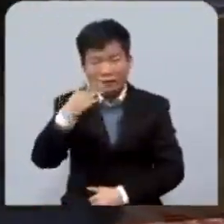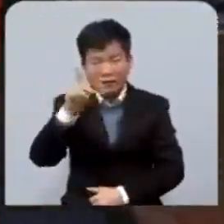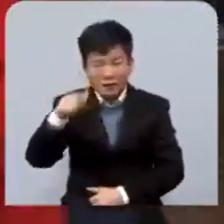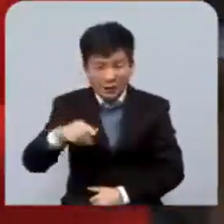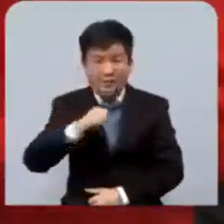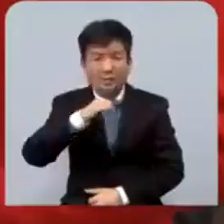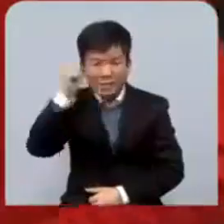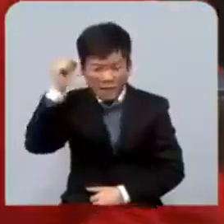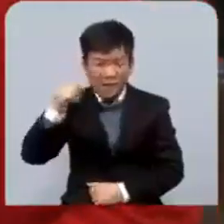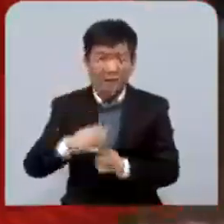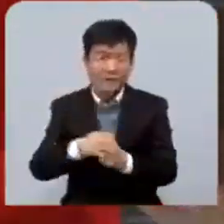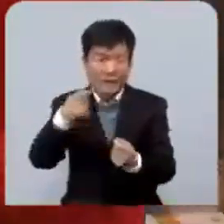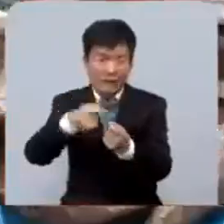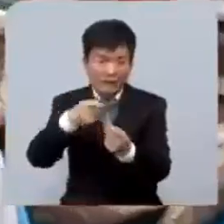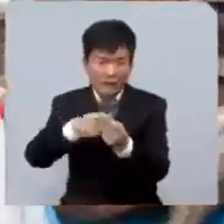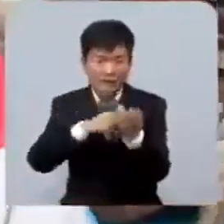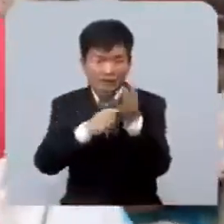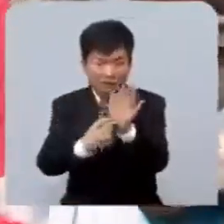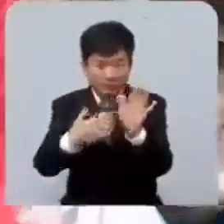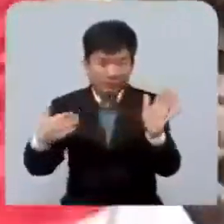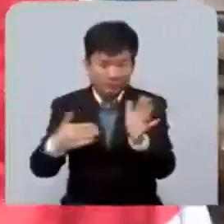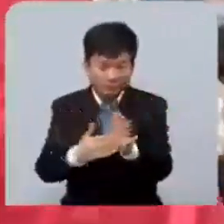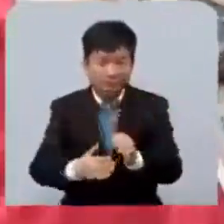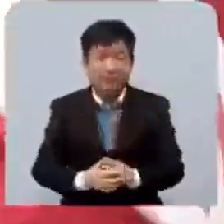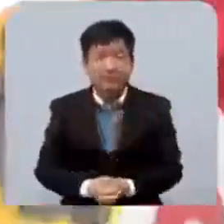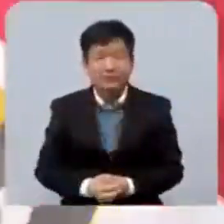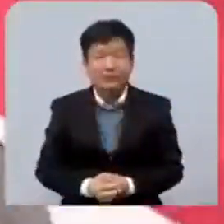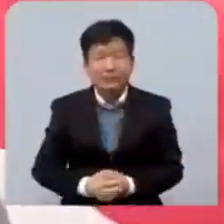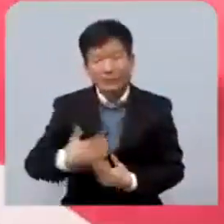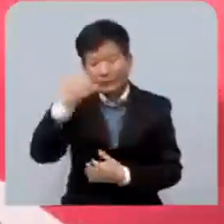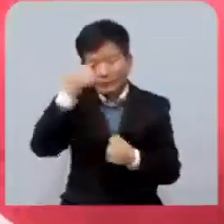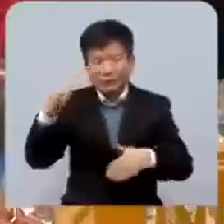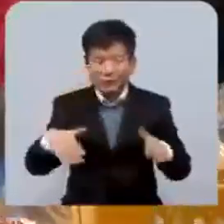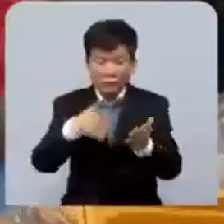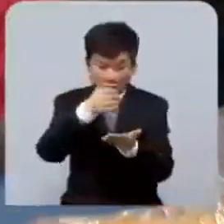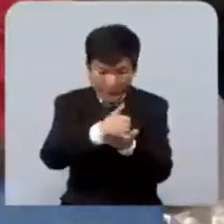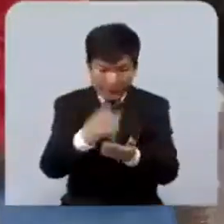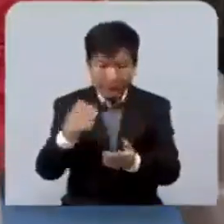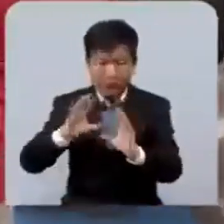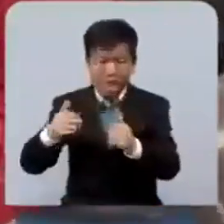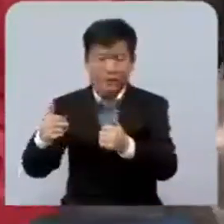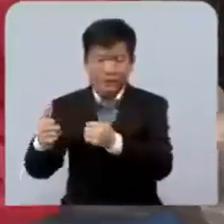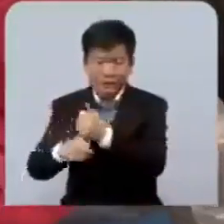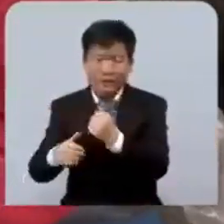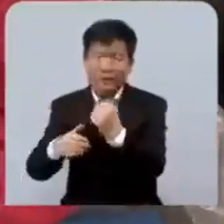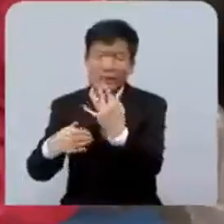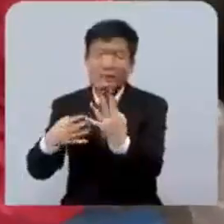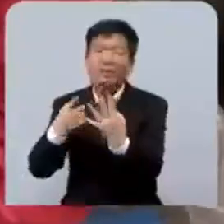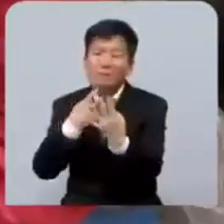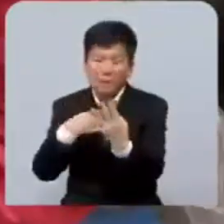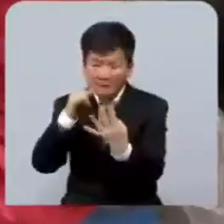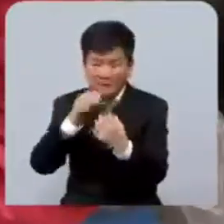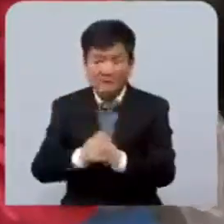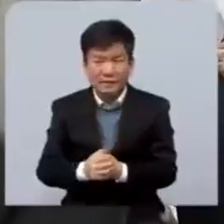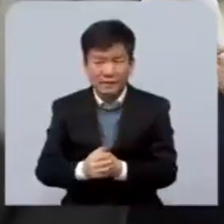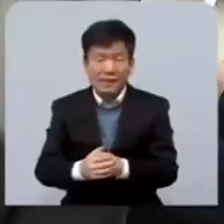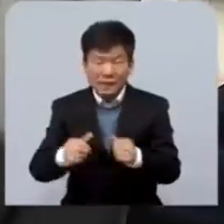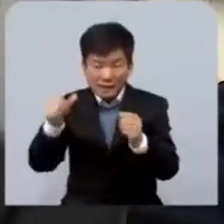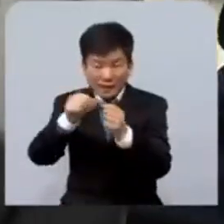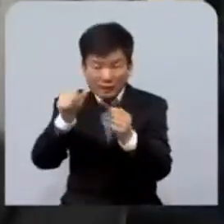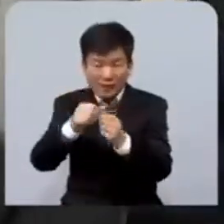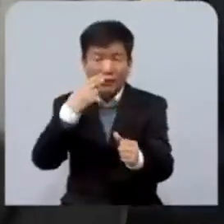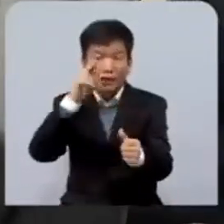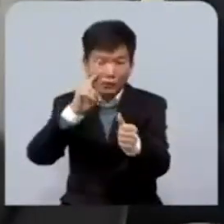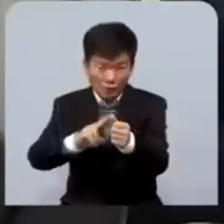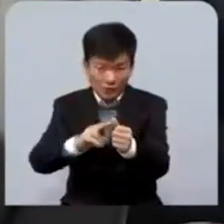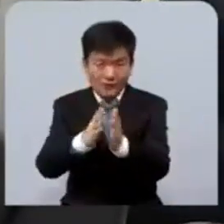국회의원이 1위를 차지했다고 밝혔습니다. 이로써 충청북도지사와 국회의원 사선을 지낸 정우택 전 의원의 5선